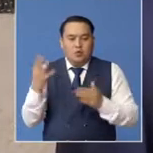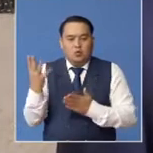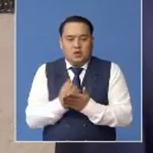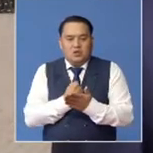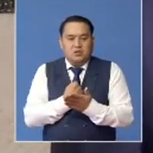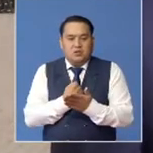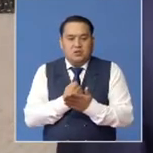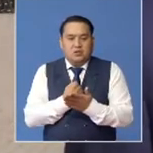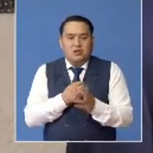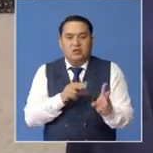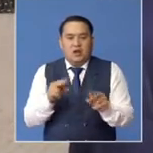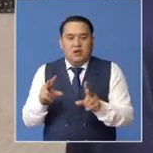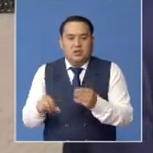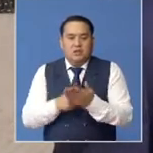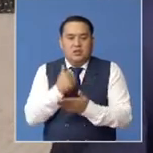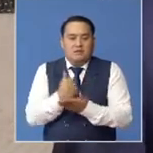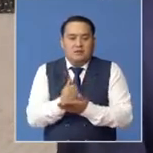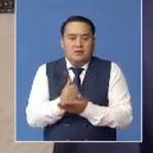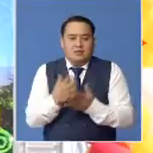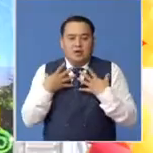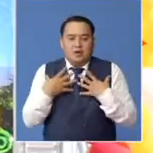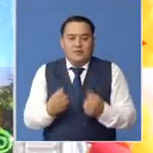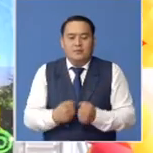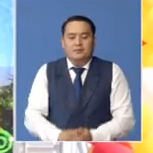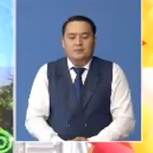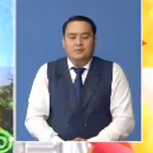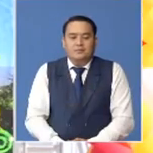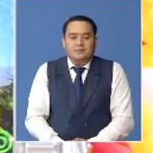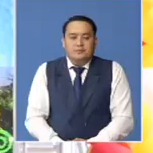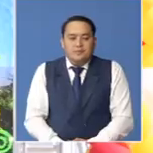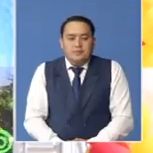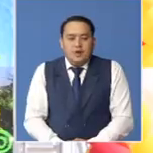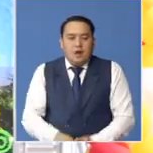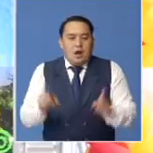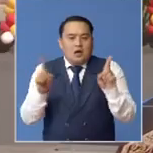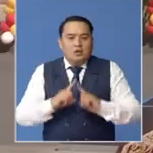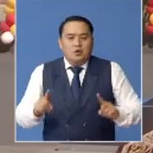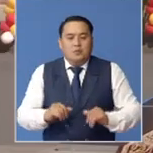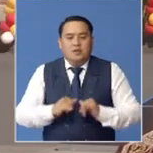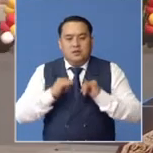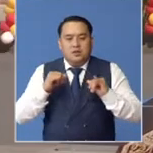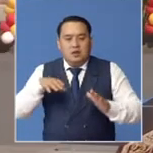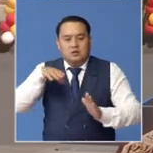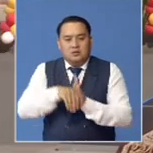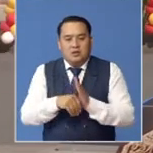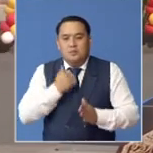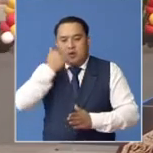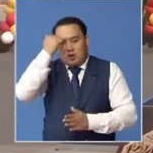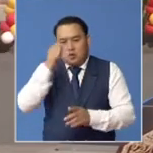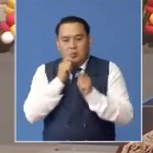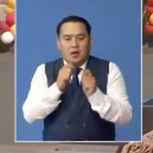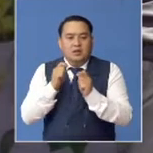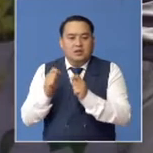удачи и счастья, самое главное, счастья и здоровья. Тружеников, внесших особый вклад в развитие города, местный акимат отметил благодарственными